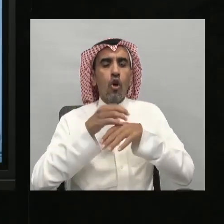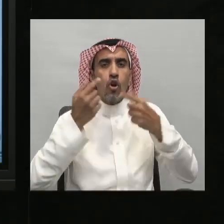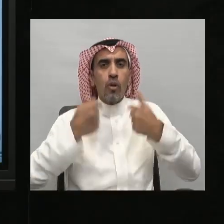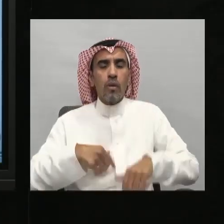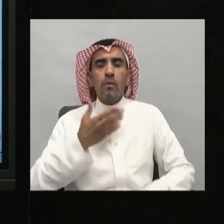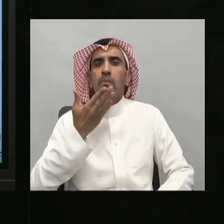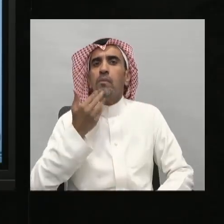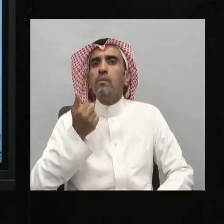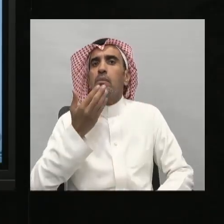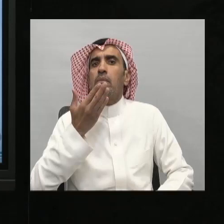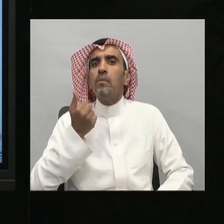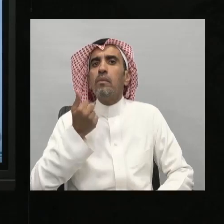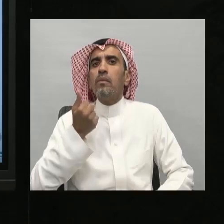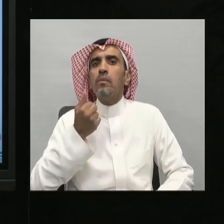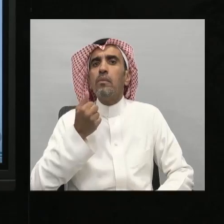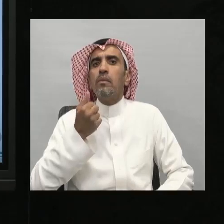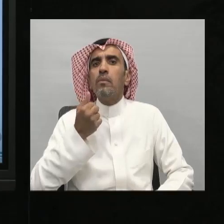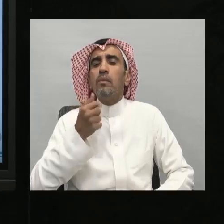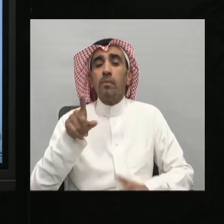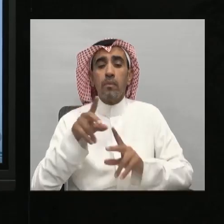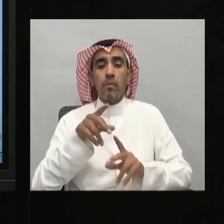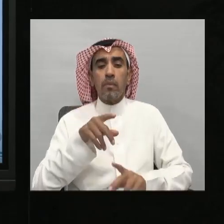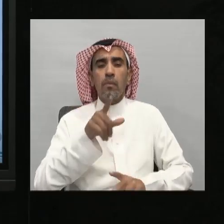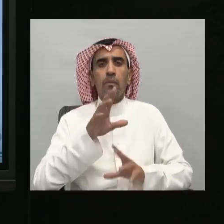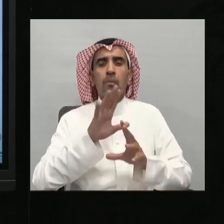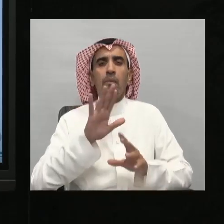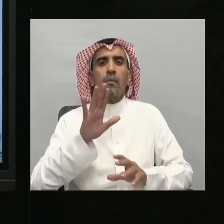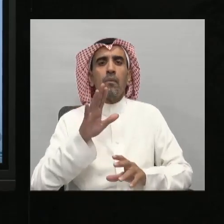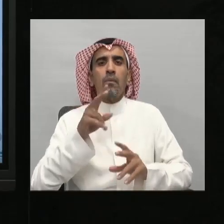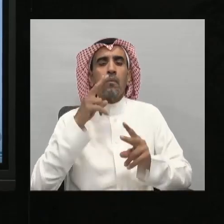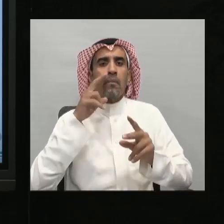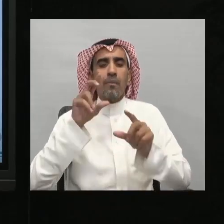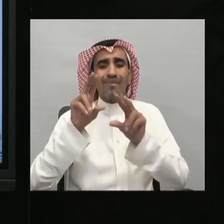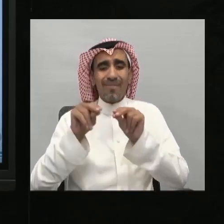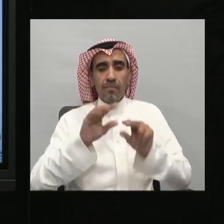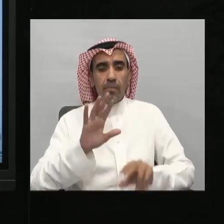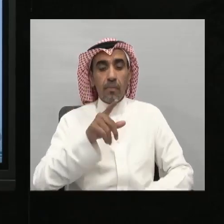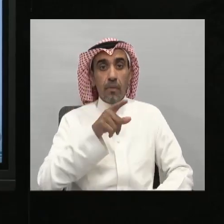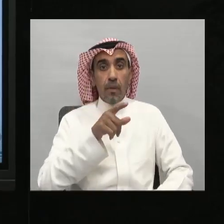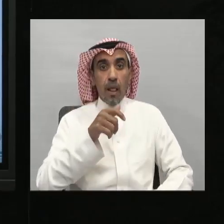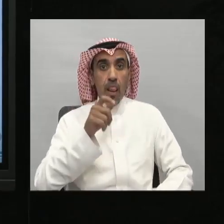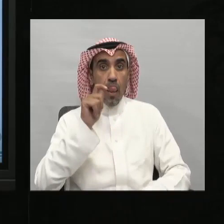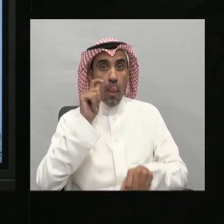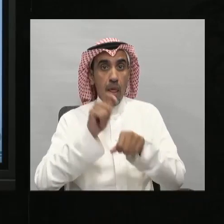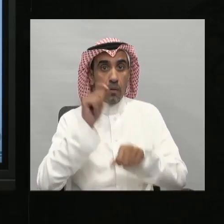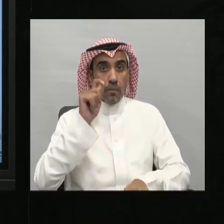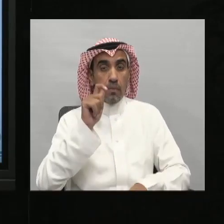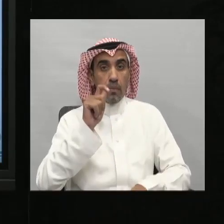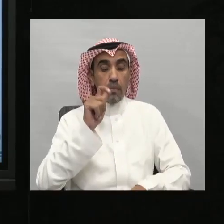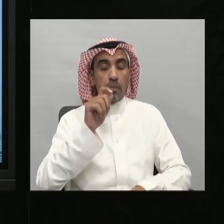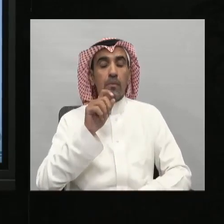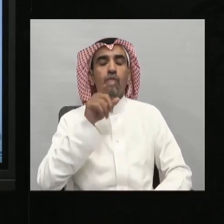عديم ماذا؟ عديم التناظر. معظم أنواع الإسفنج عديم ماذا؟ التناظر. أما في اللاسعات مثل قنديل